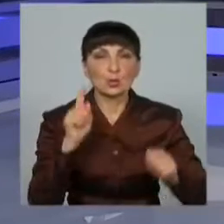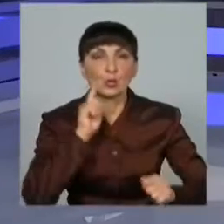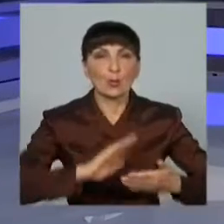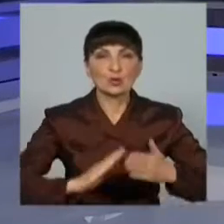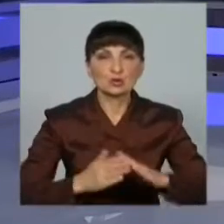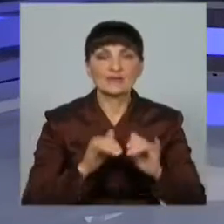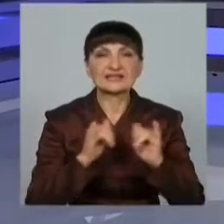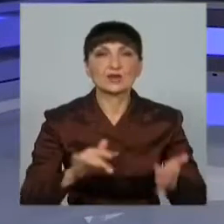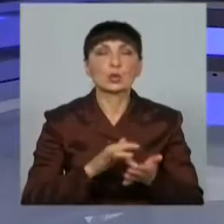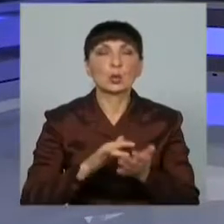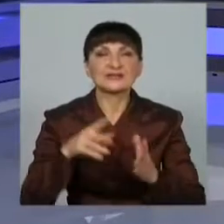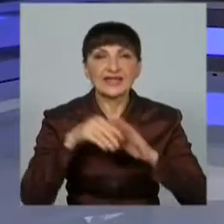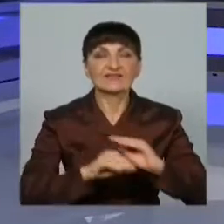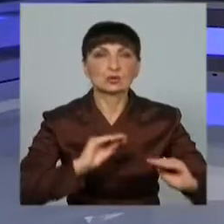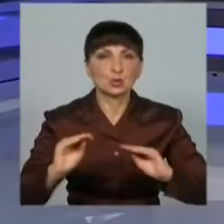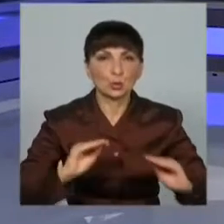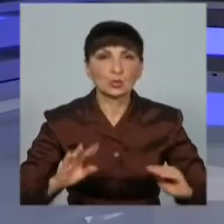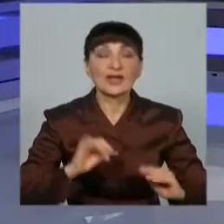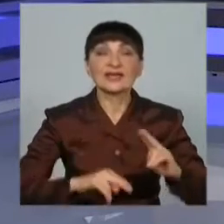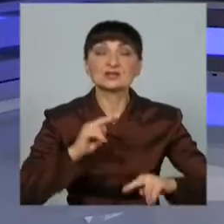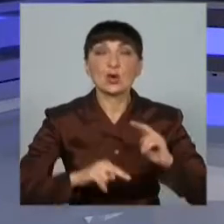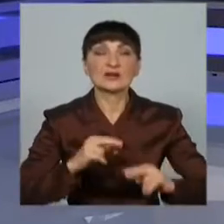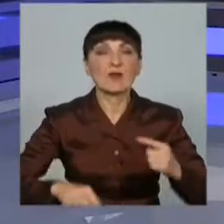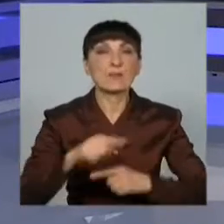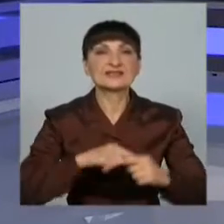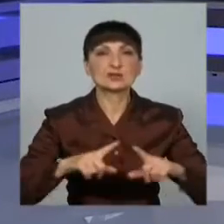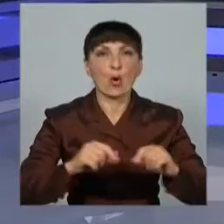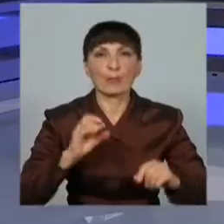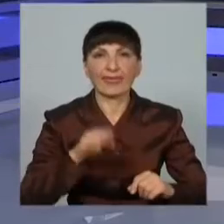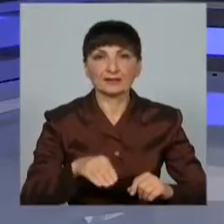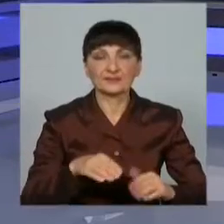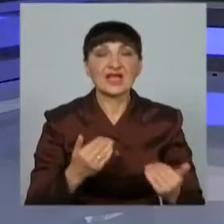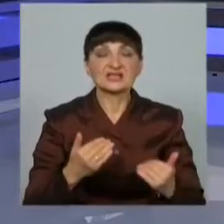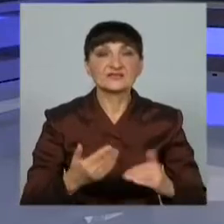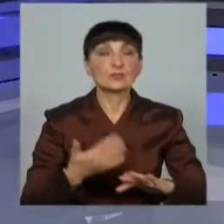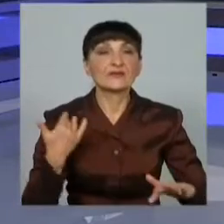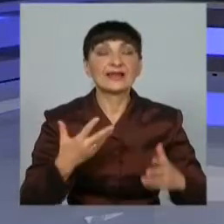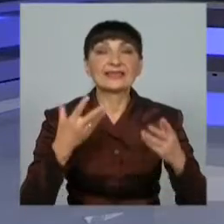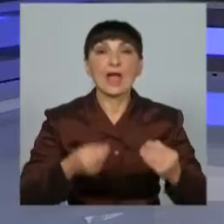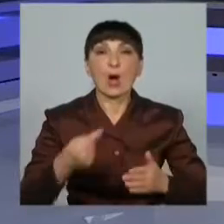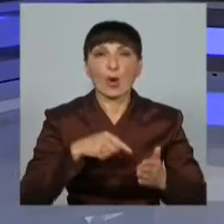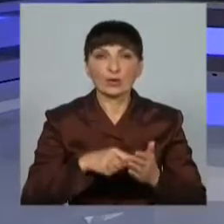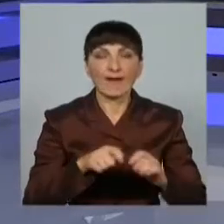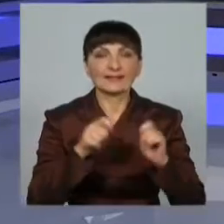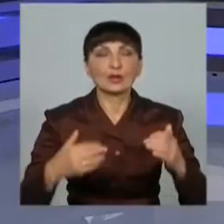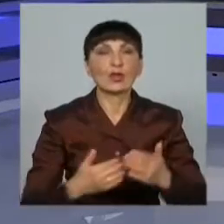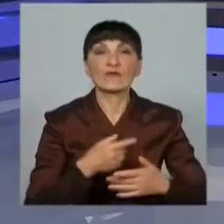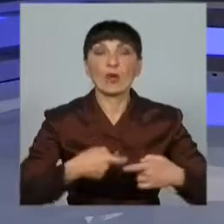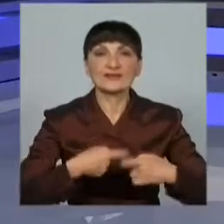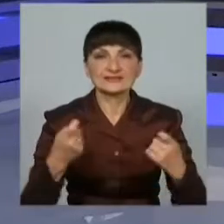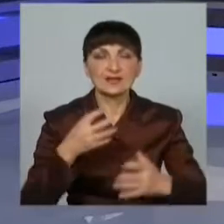условий, развития туристской инфраструктуры и строительства бизнес-объектов. Сегодня, в преддверии Дня города, открыли новую